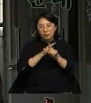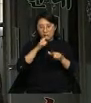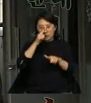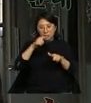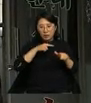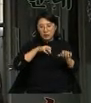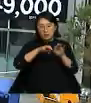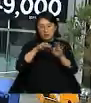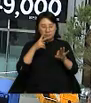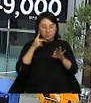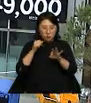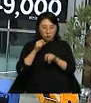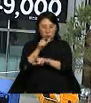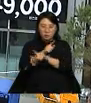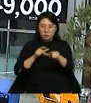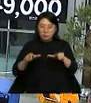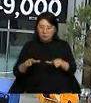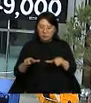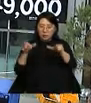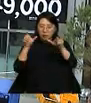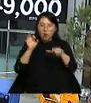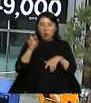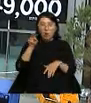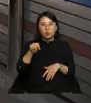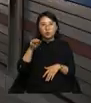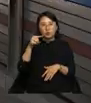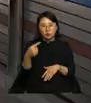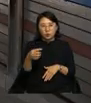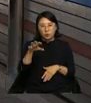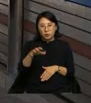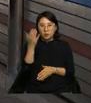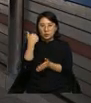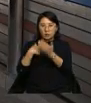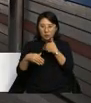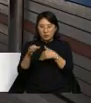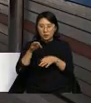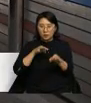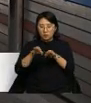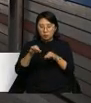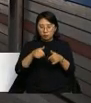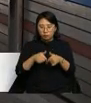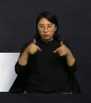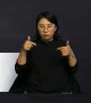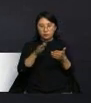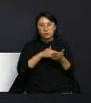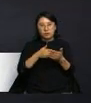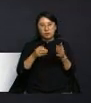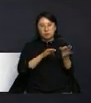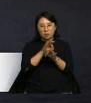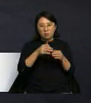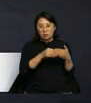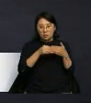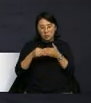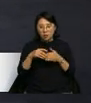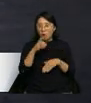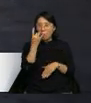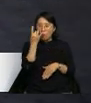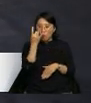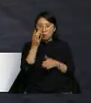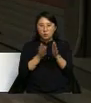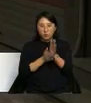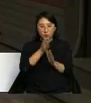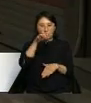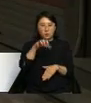양키시장, 청춘로드 상점가를 아우르는 어수로 일대는 과거 상권이 활발해 동두천 경제를 이끌었던